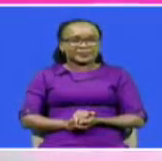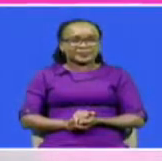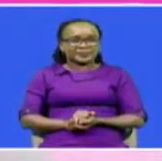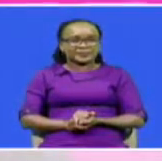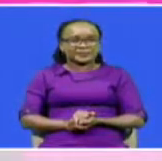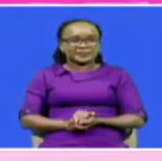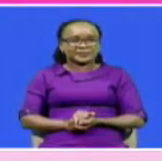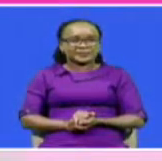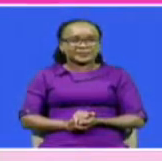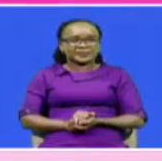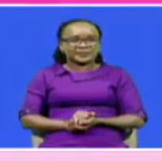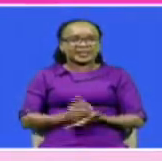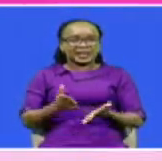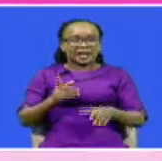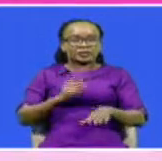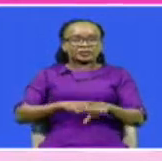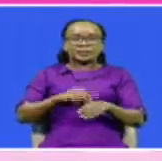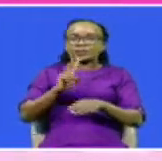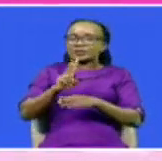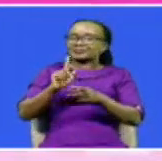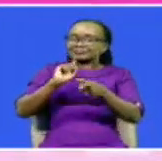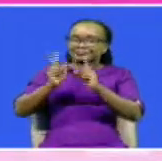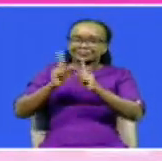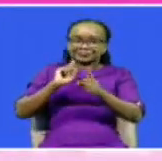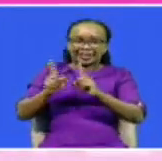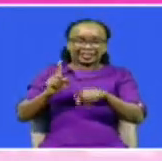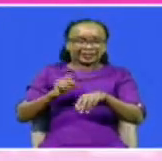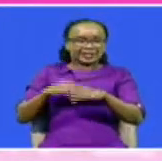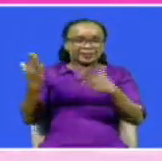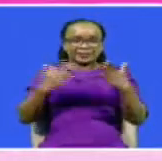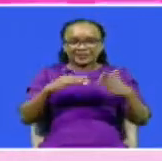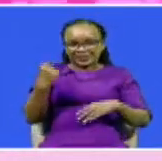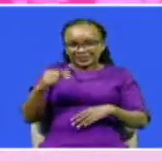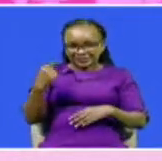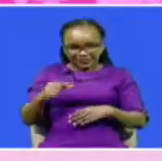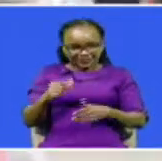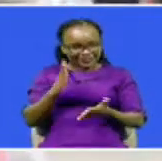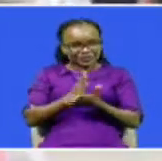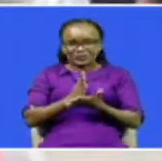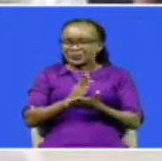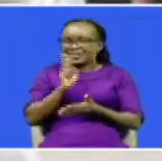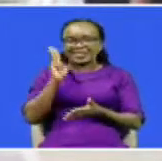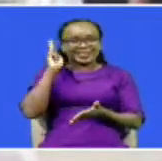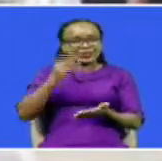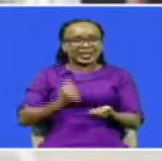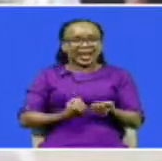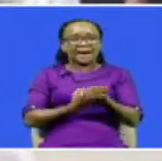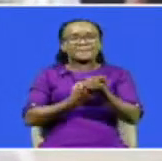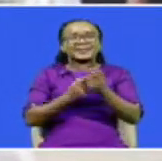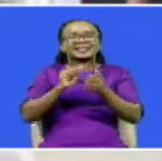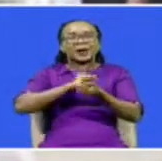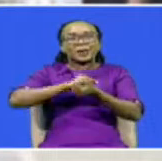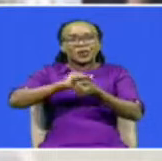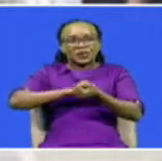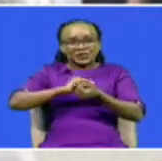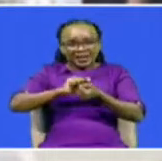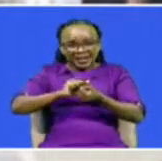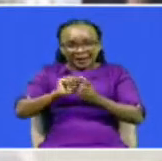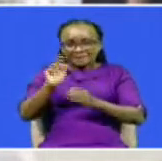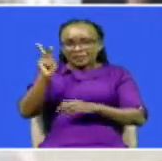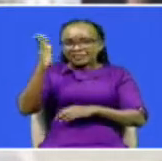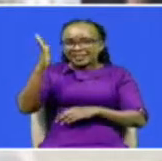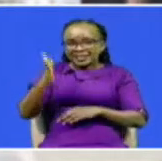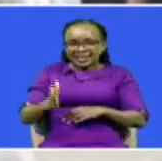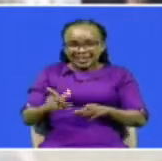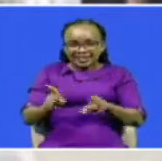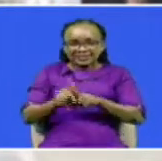Yeah. Unajua tukiona Fadia anakimbia as in jana leta medal, pia sisi tunakuwa psyched up. Siku ya Ijumaa itakuwa ni zamu ya Wakenya kutamba